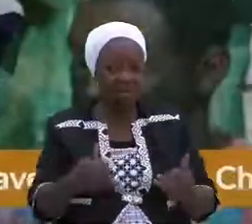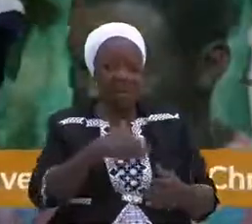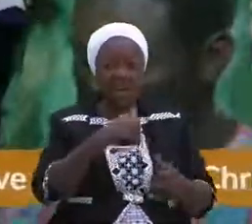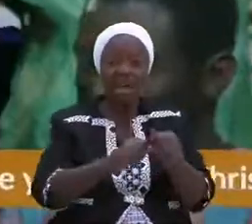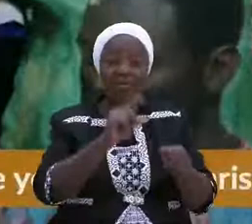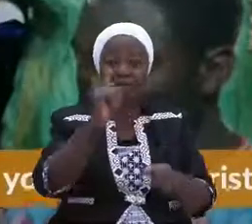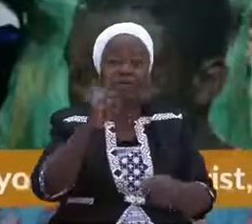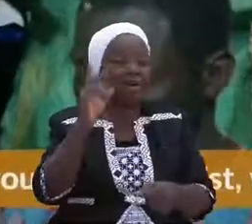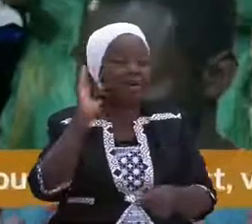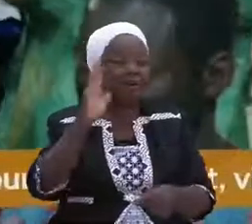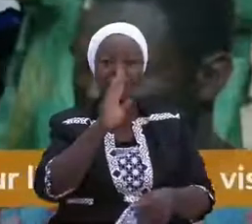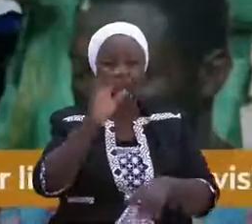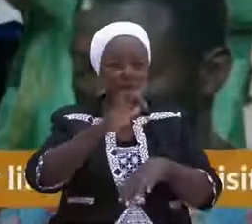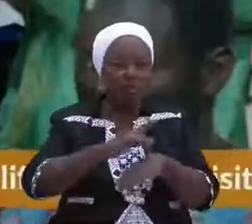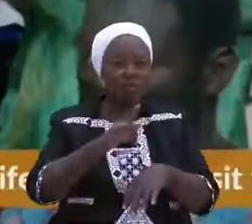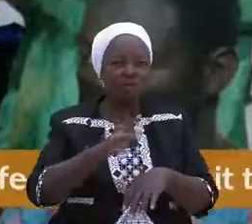Ne soyez pas pressés.